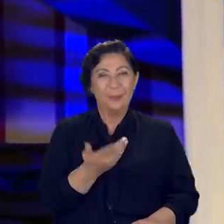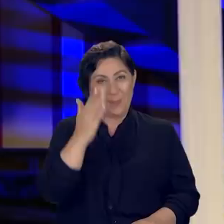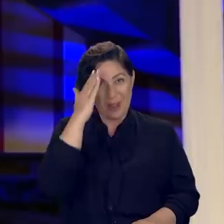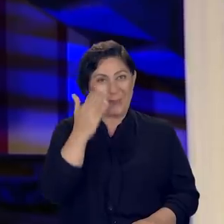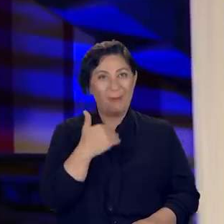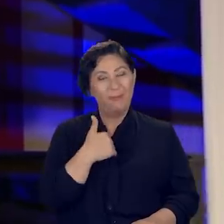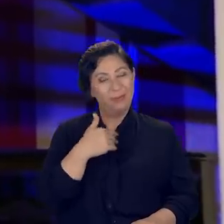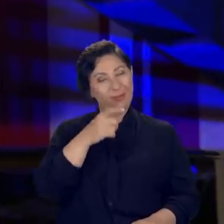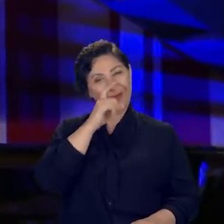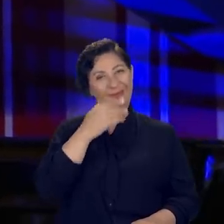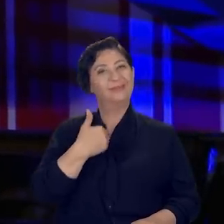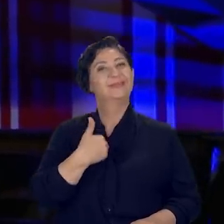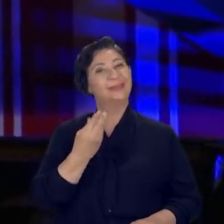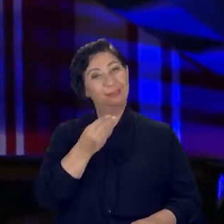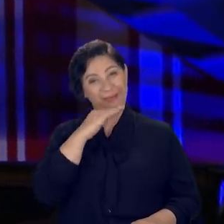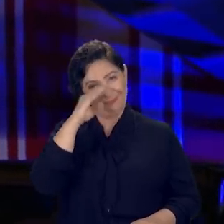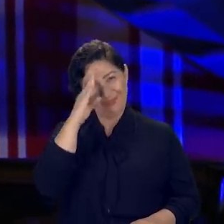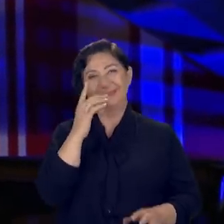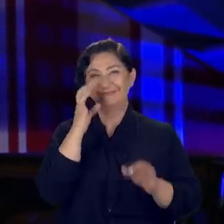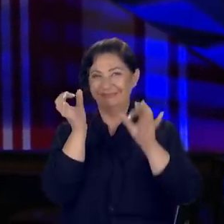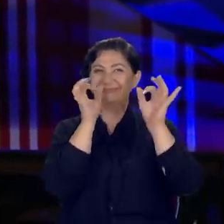Merhaba ben Okan Bayülgen. İyi bayramlar.